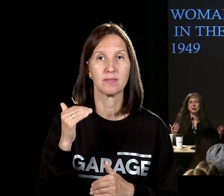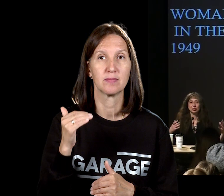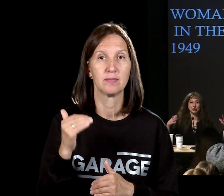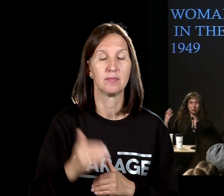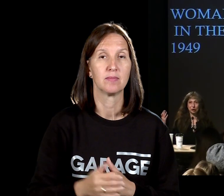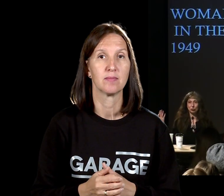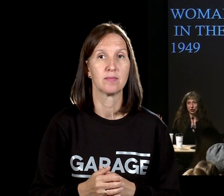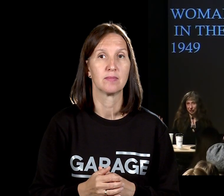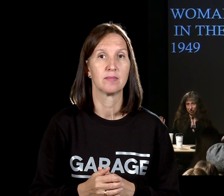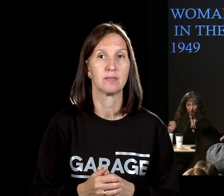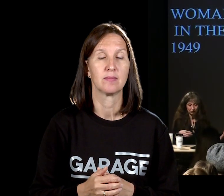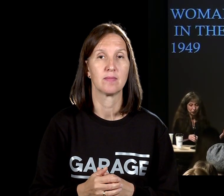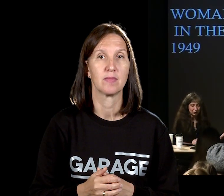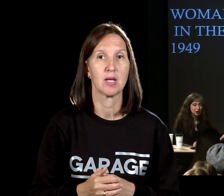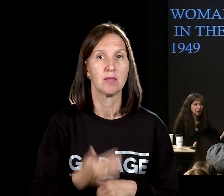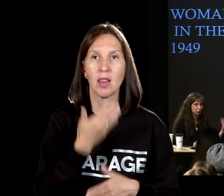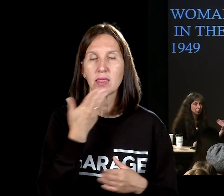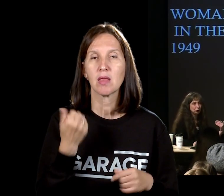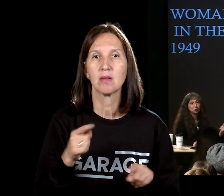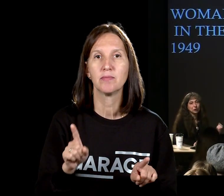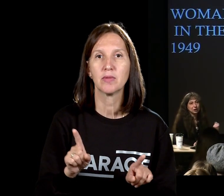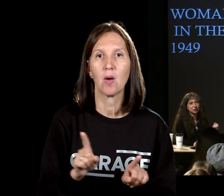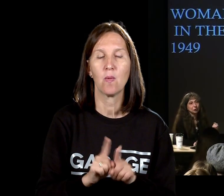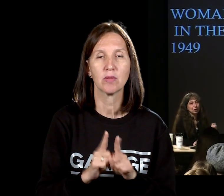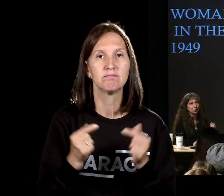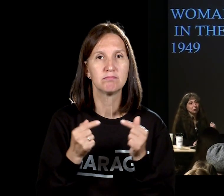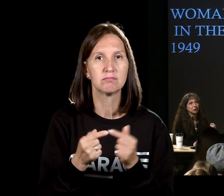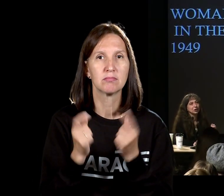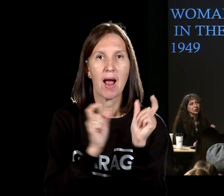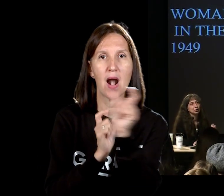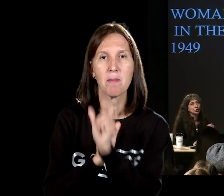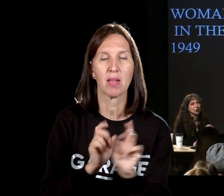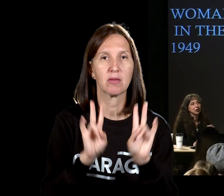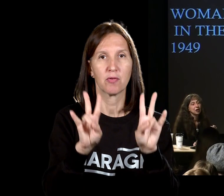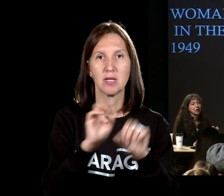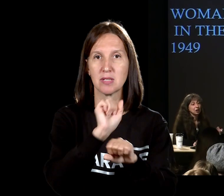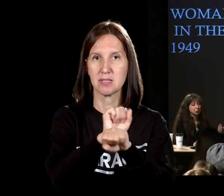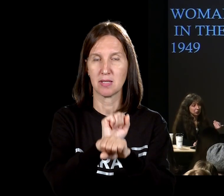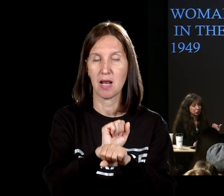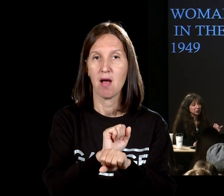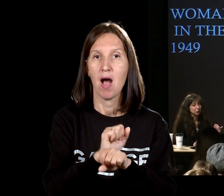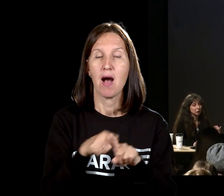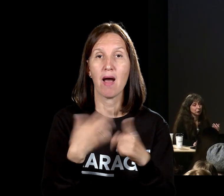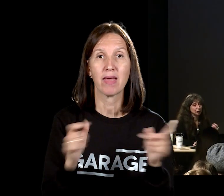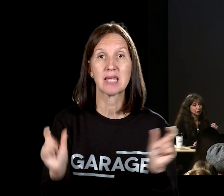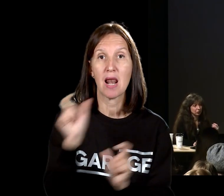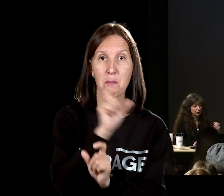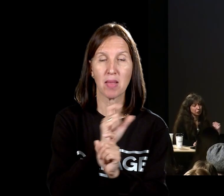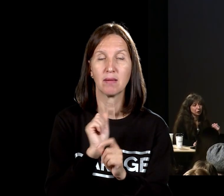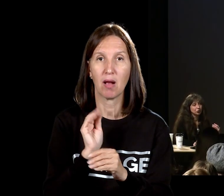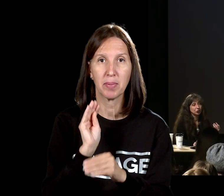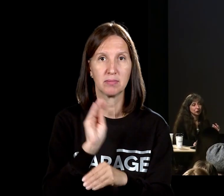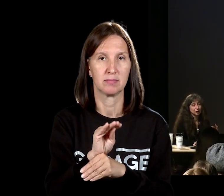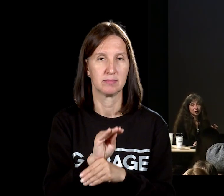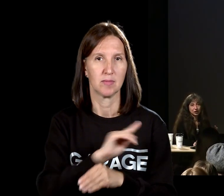взвешенные элементы, которые сами собой застыли в этом воздухе. Это что-то, что было сделано с усилием, поэтому возникает ощущение, потому что поэтому работы